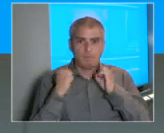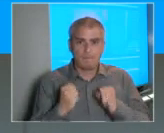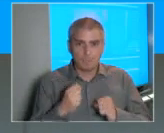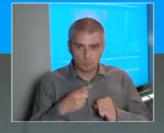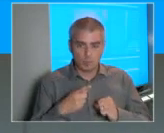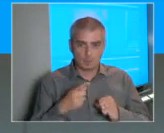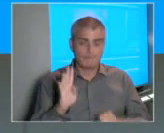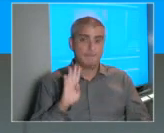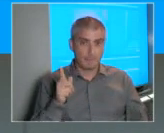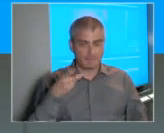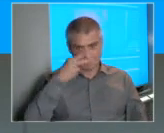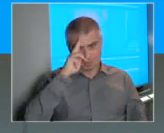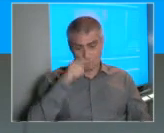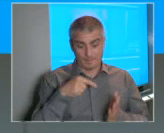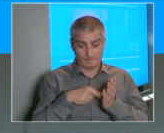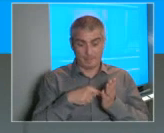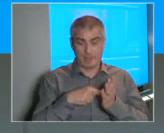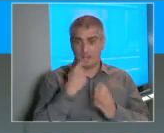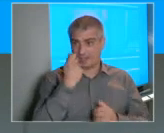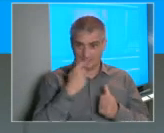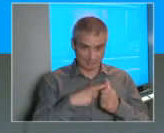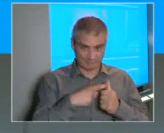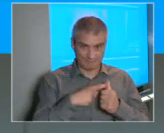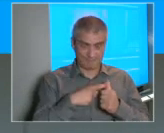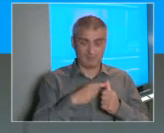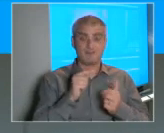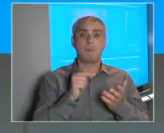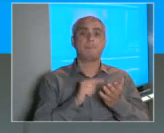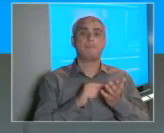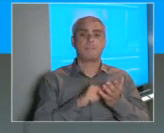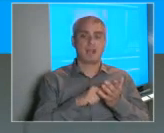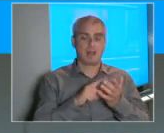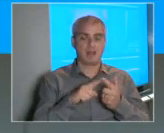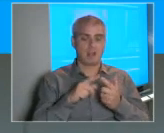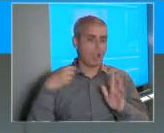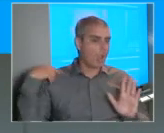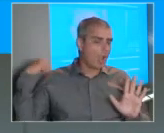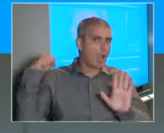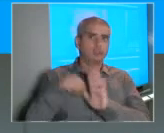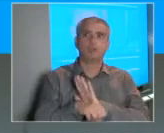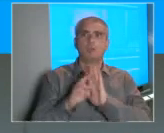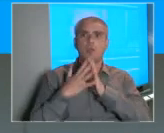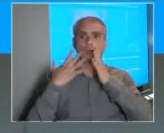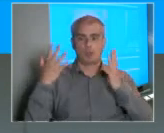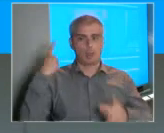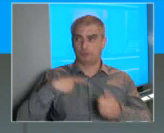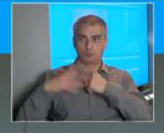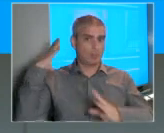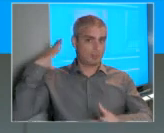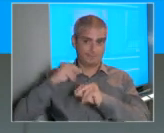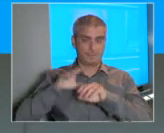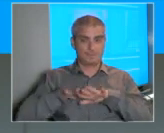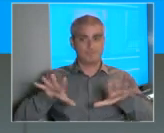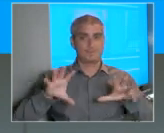של נתניהו והליכוד בגלל הכסף ובגלל ההשקעה הרבה מאוד בשנים האחרונות